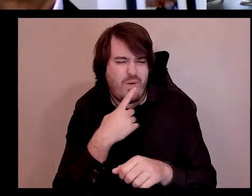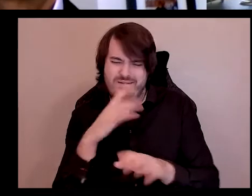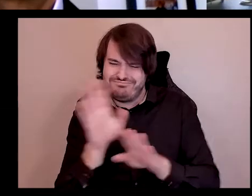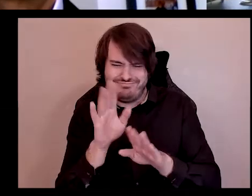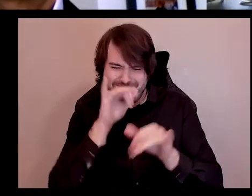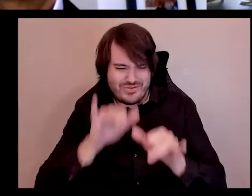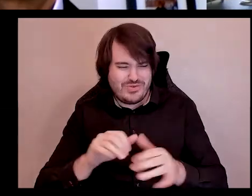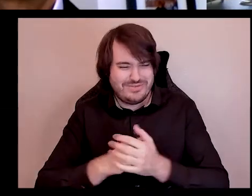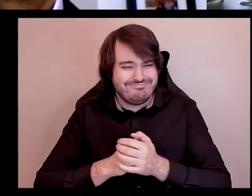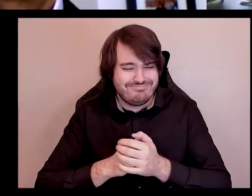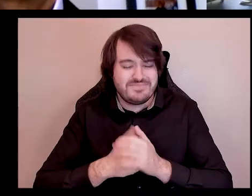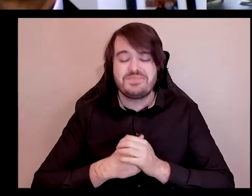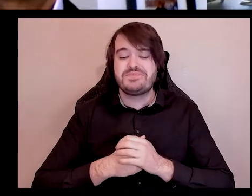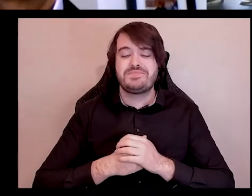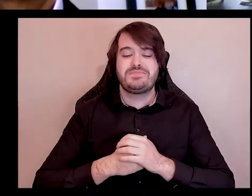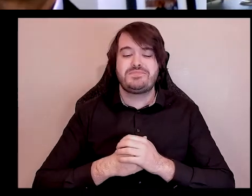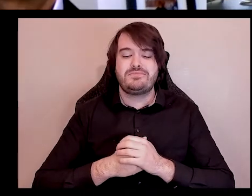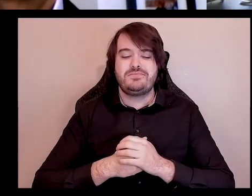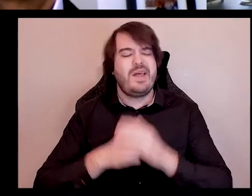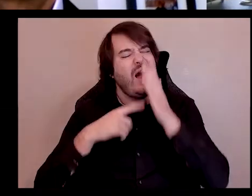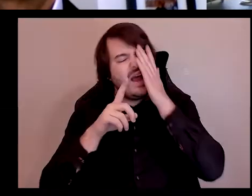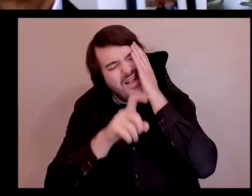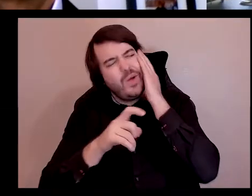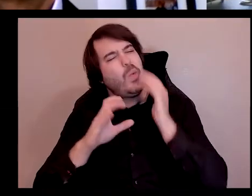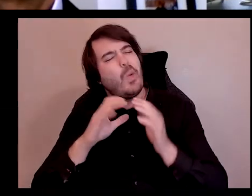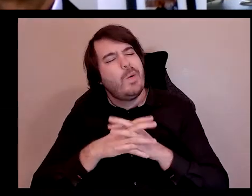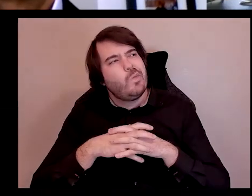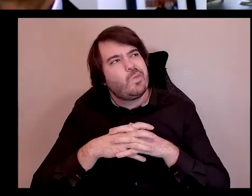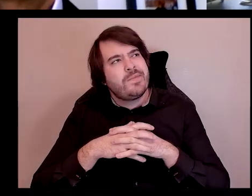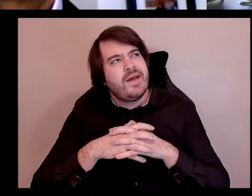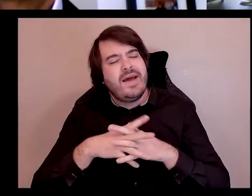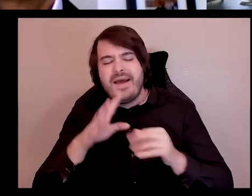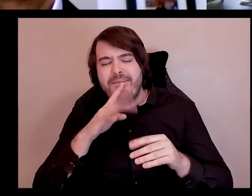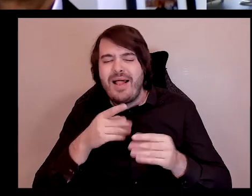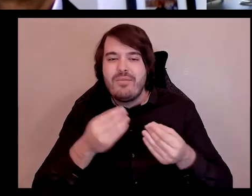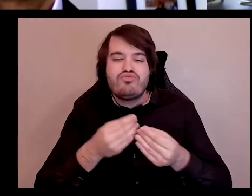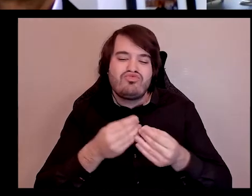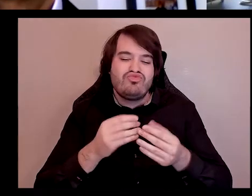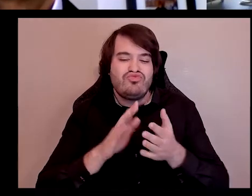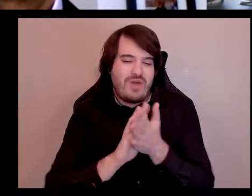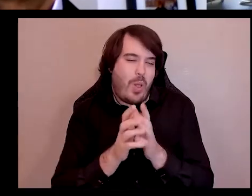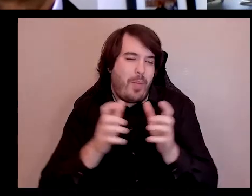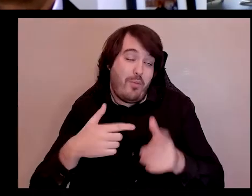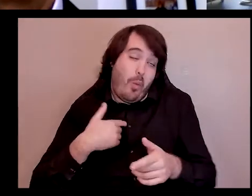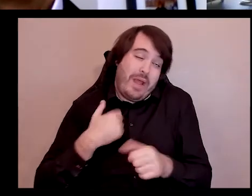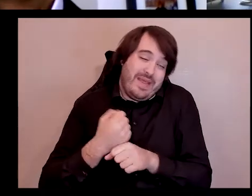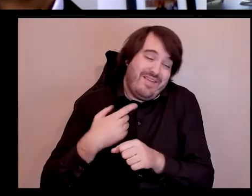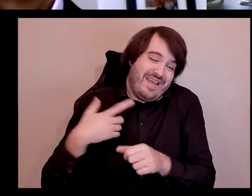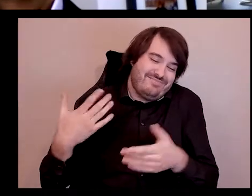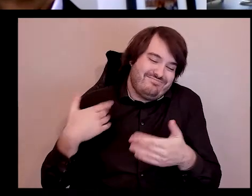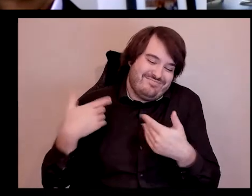on est là justement pour continuer à se battre contre ça et de travailler sur nos messages qu'on souhaite retenir.